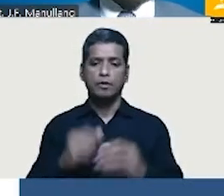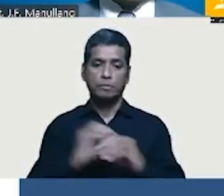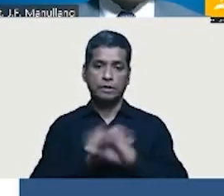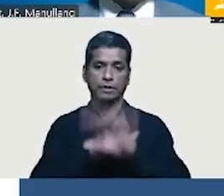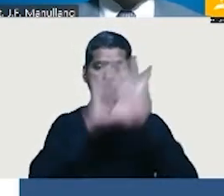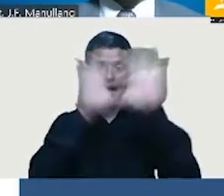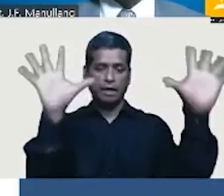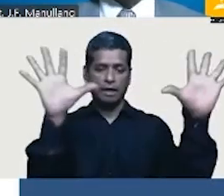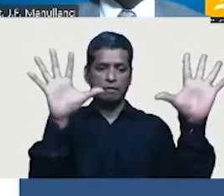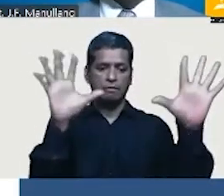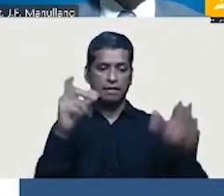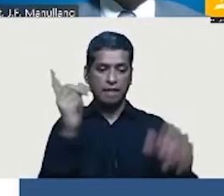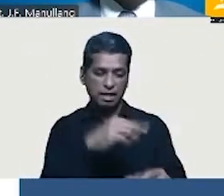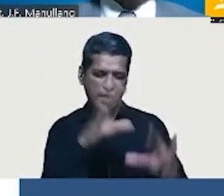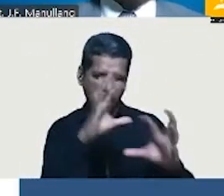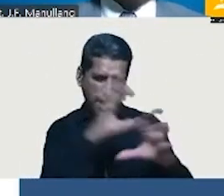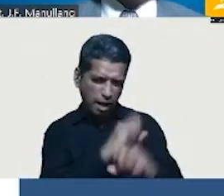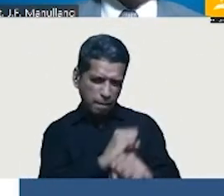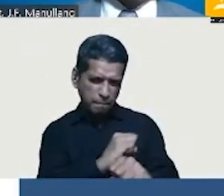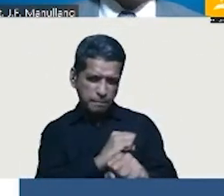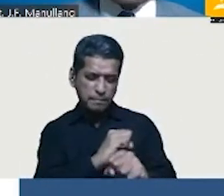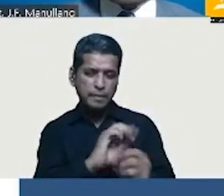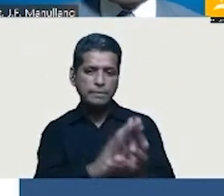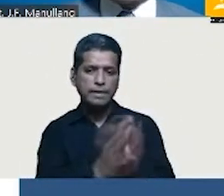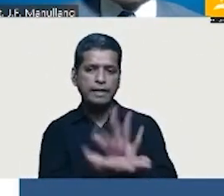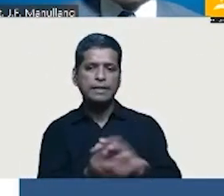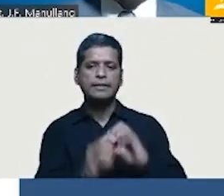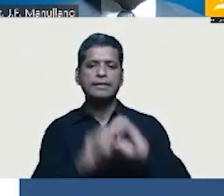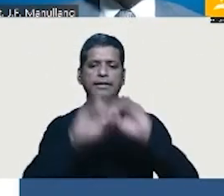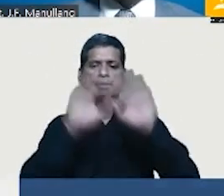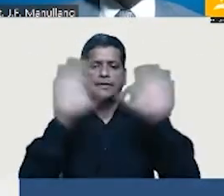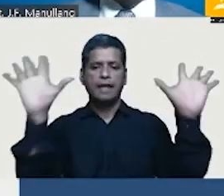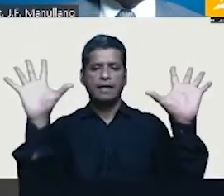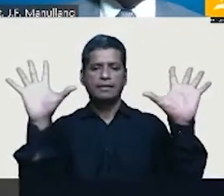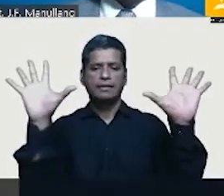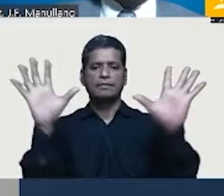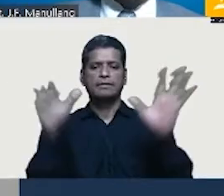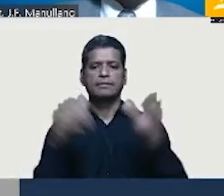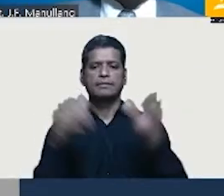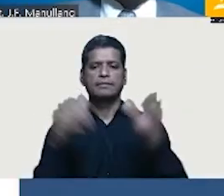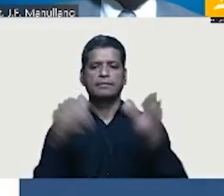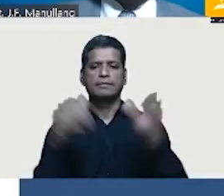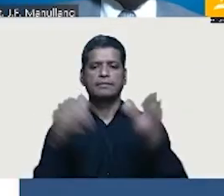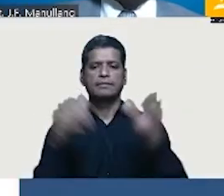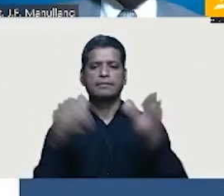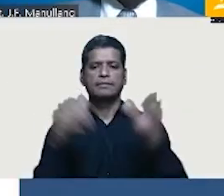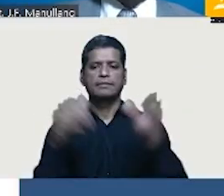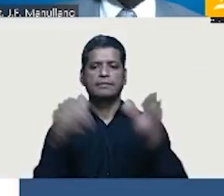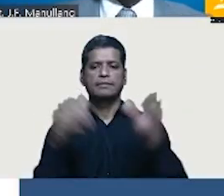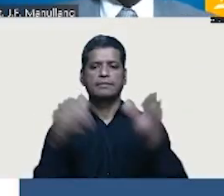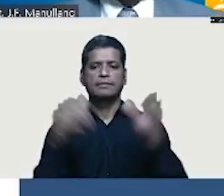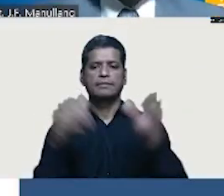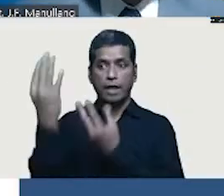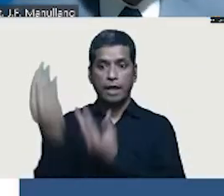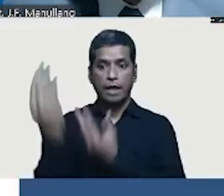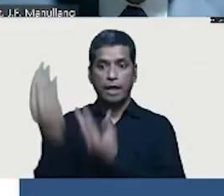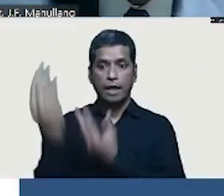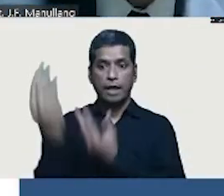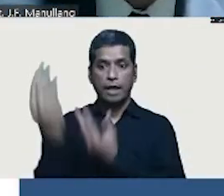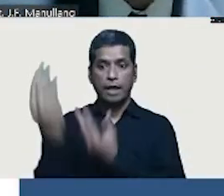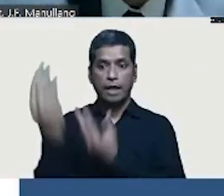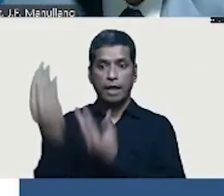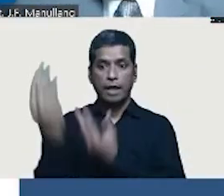tempat yang gelap sampai Fajar menyingsing yaitu kedatangan Tuhan yang kedua kali bagi ayam